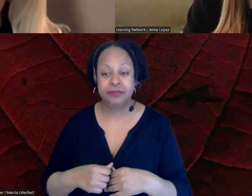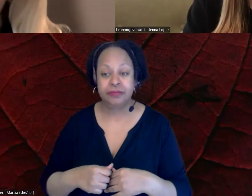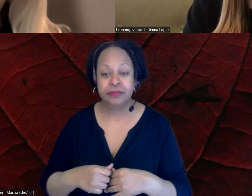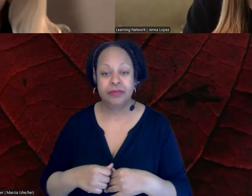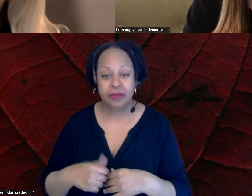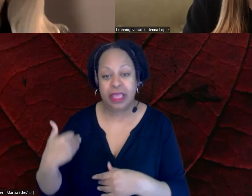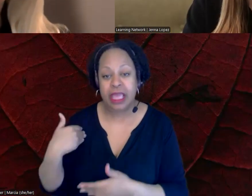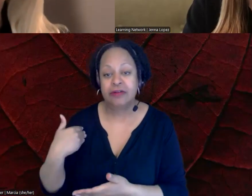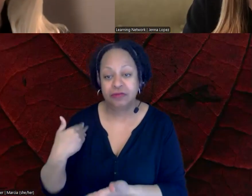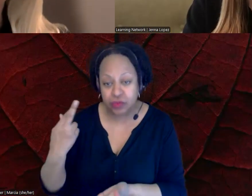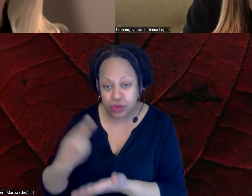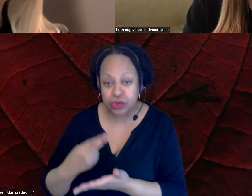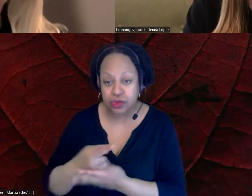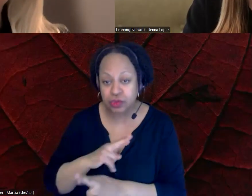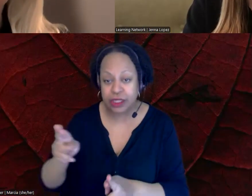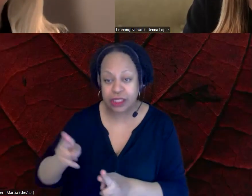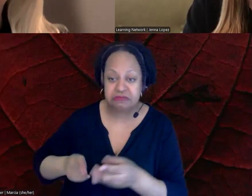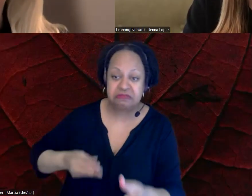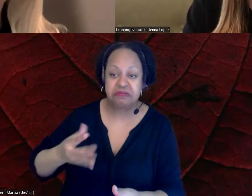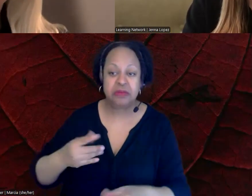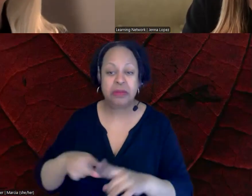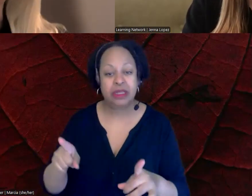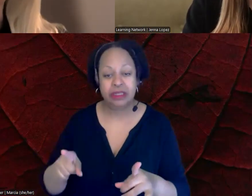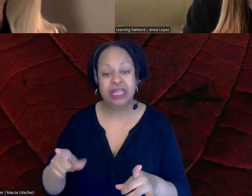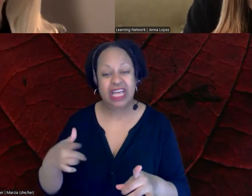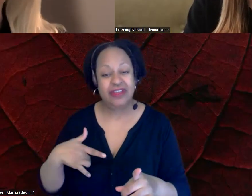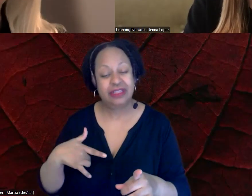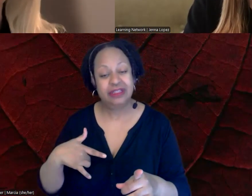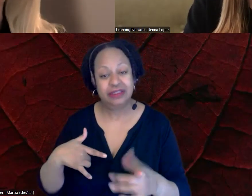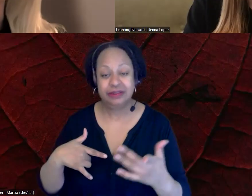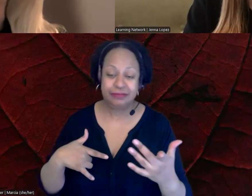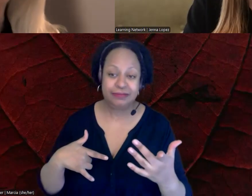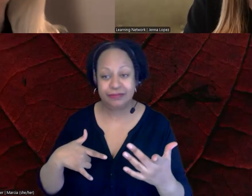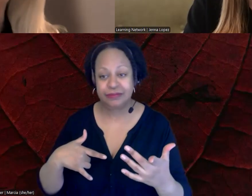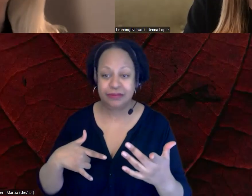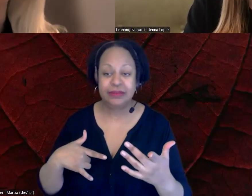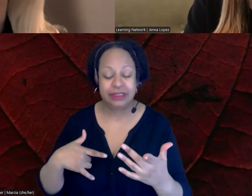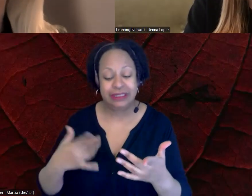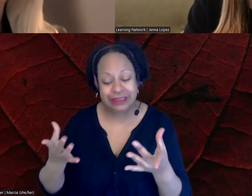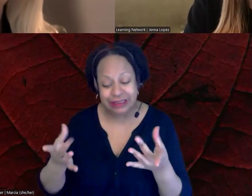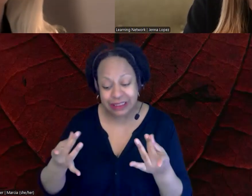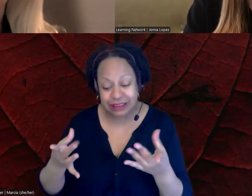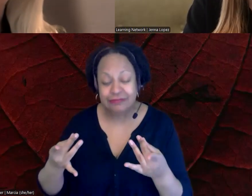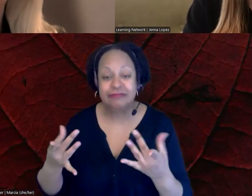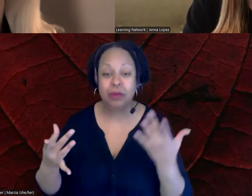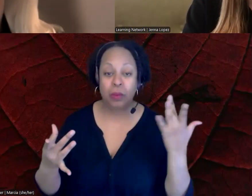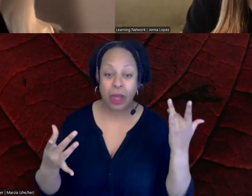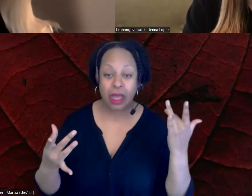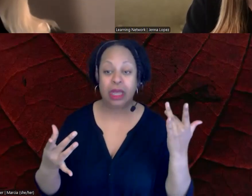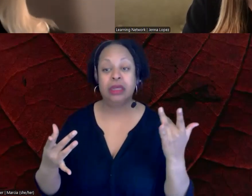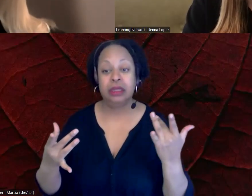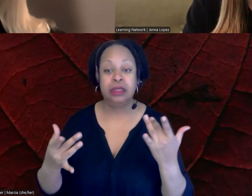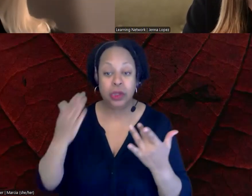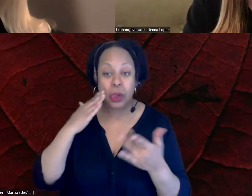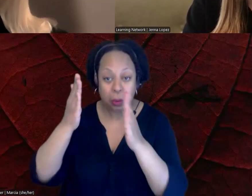je crois que c'est très sensible. Il faut vraiment faire appel à son jugement. Il faut bien connaître la personne.